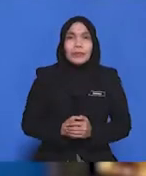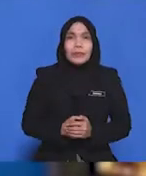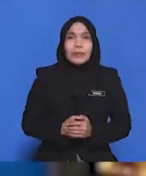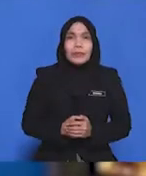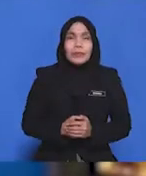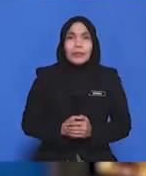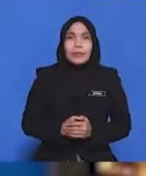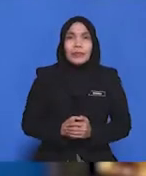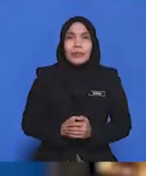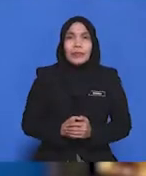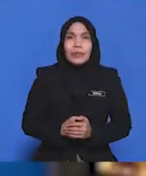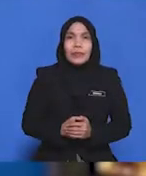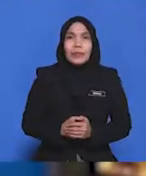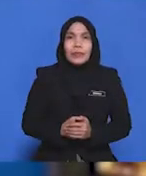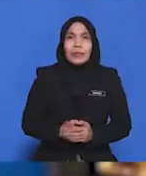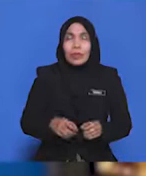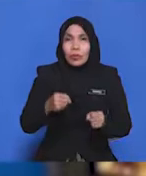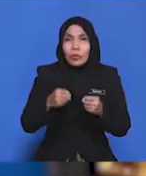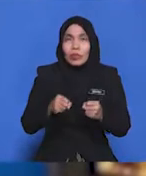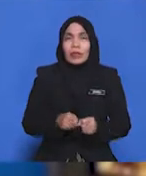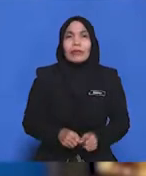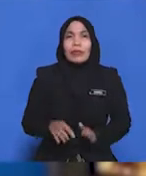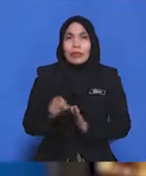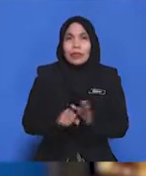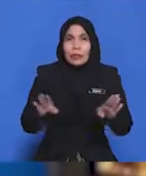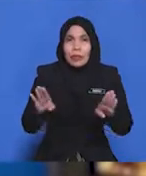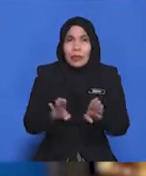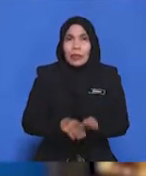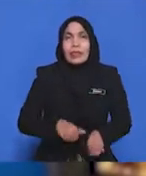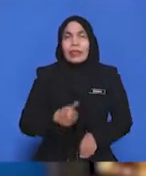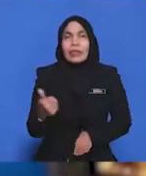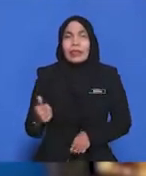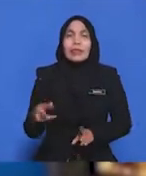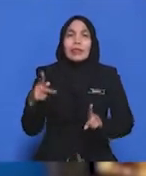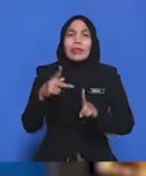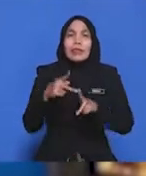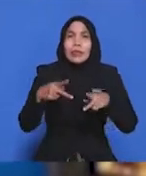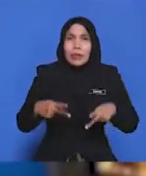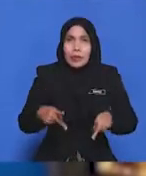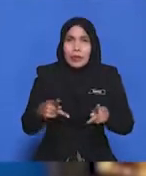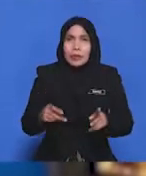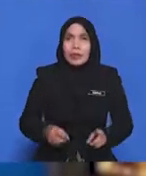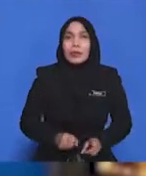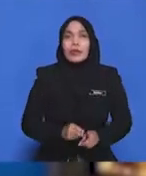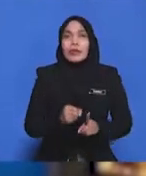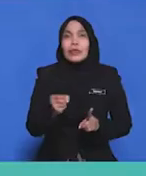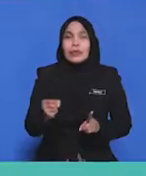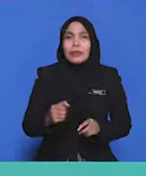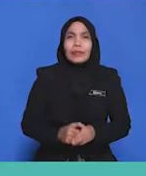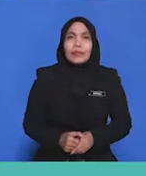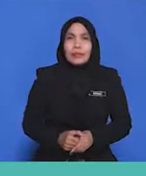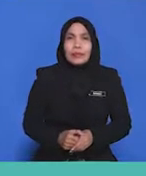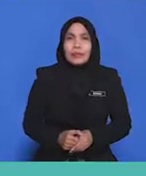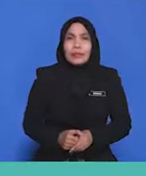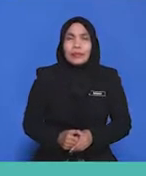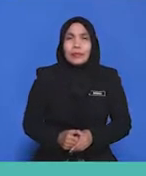Sosialisasi menerusi sukan merujuk kepada sukan sebagai alat kepada proses sosialisasi.